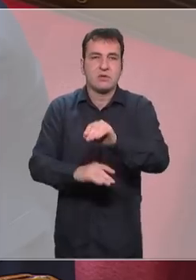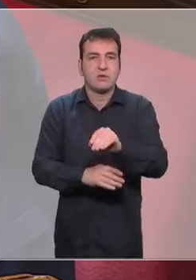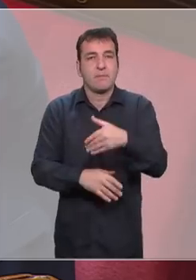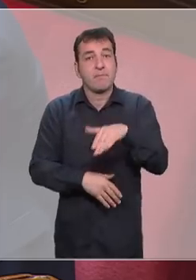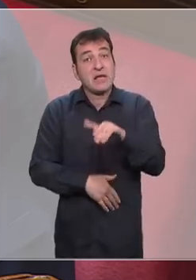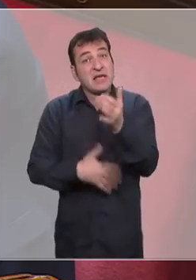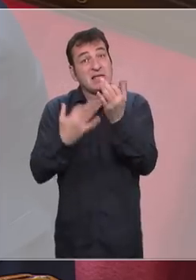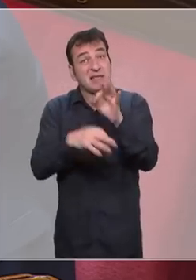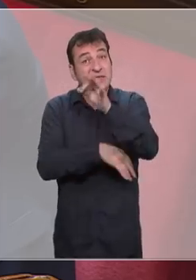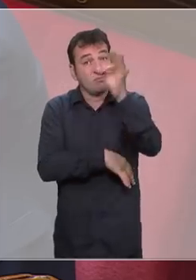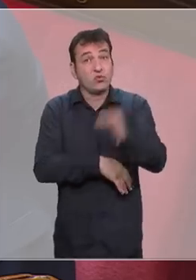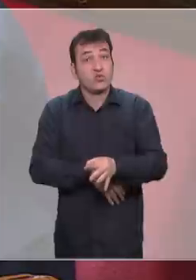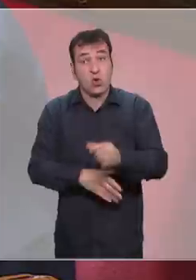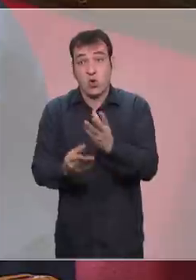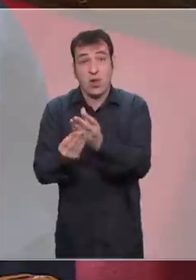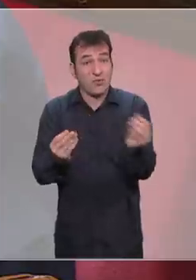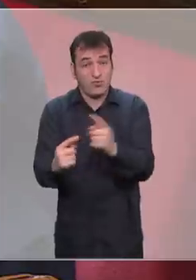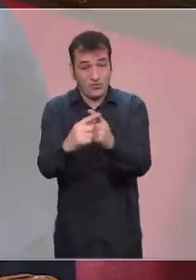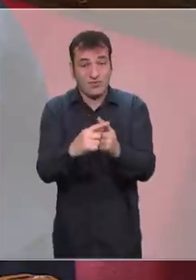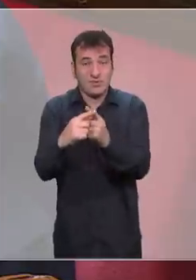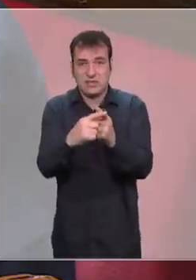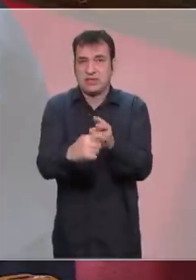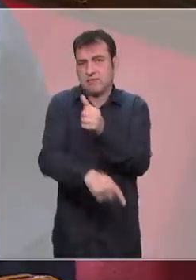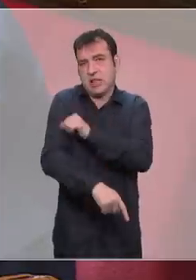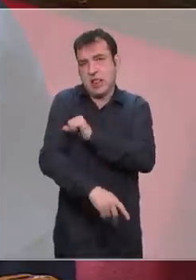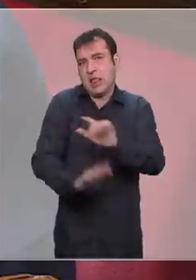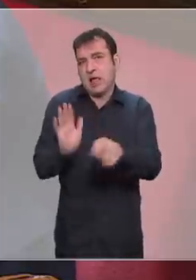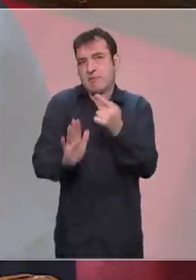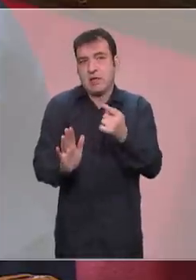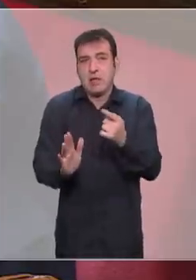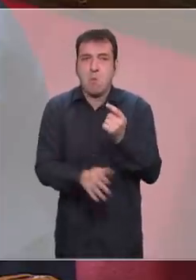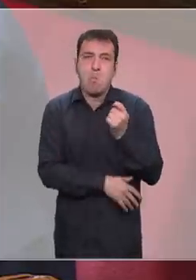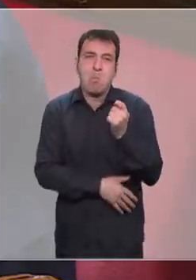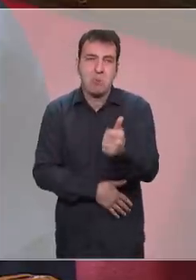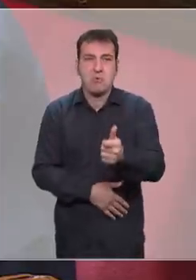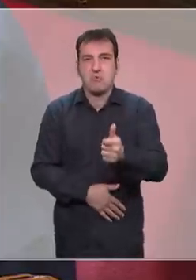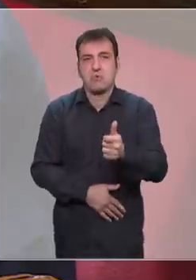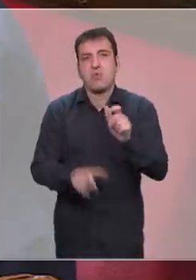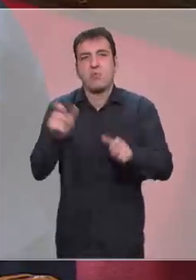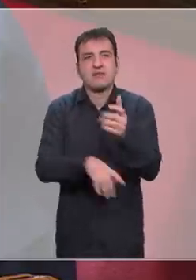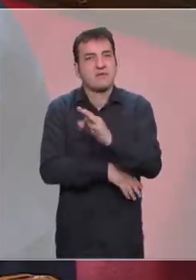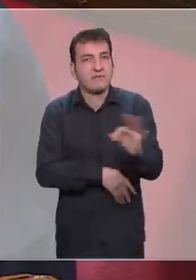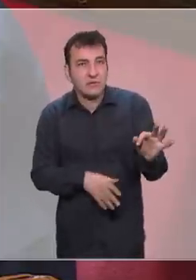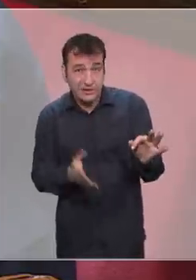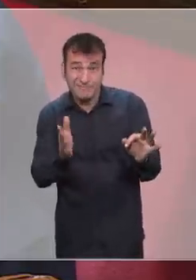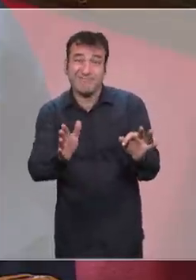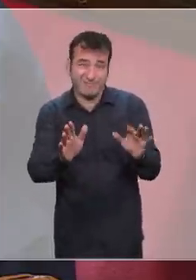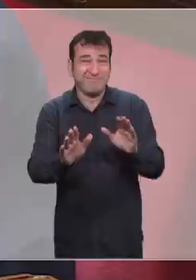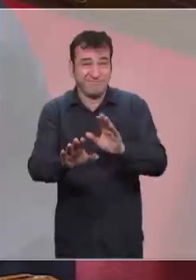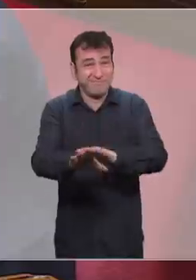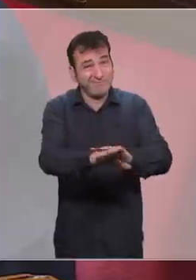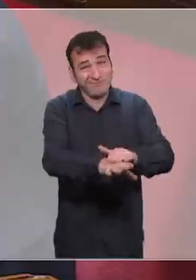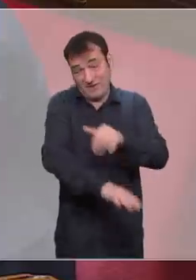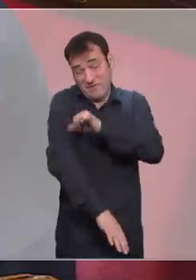population cible ont effectué leur rappel. C'est bien trop peu. Alors je le redis aux Français concernés, vaccinez-vous, cela